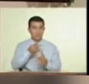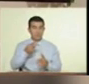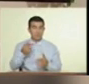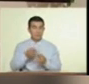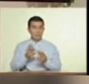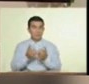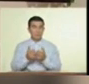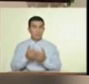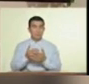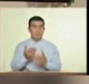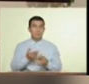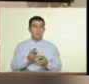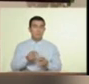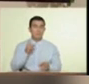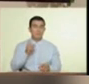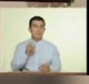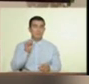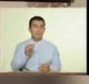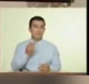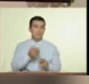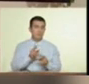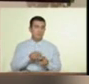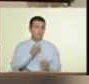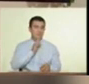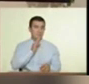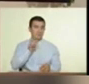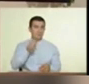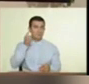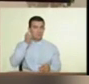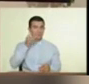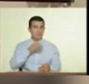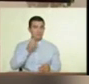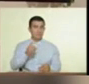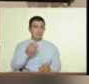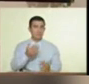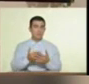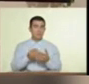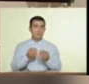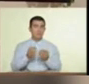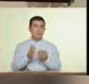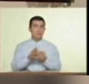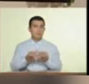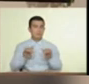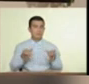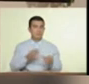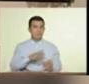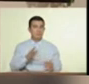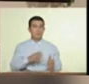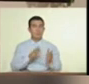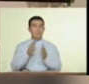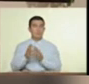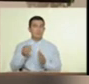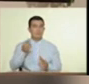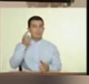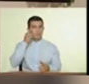Saodat o'ylagan sonni x deb belgilaymiz. Shunda u avval o'ylagan sonini 15 ga ko'paytirdi, keyin yana